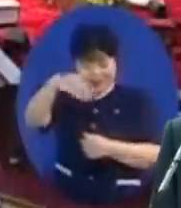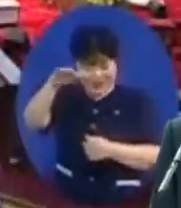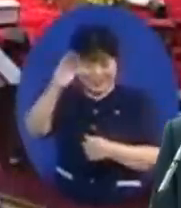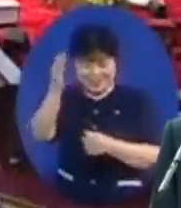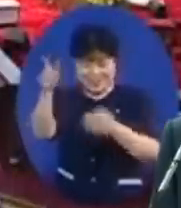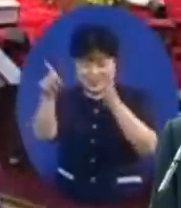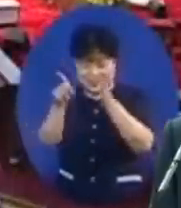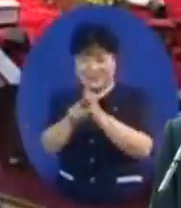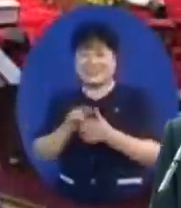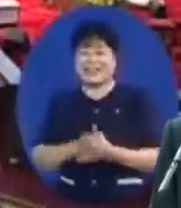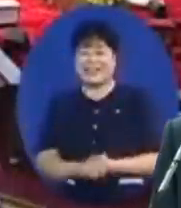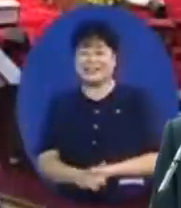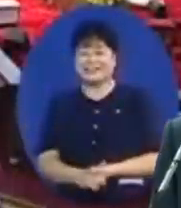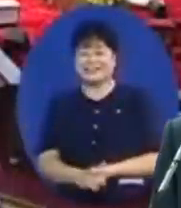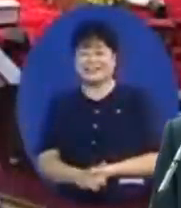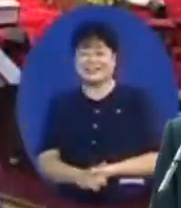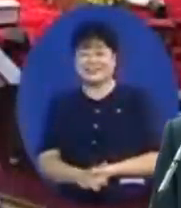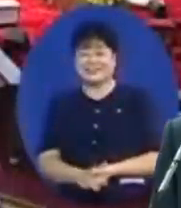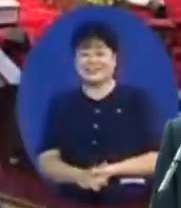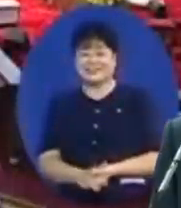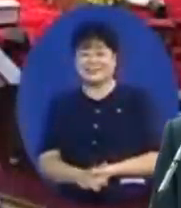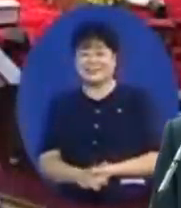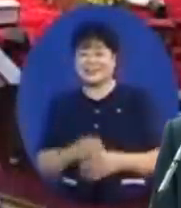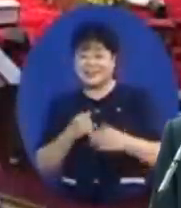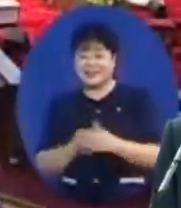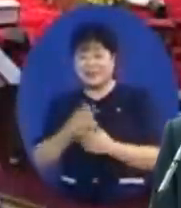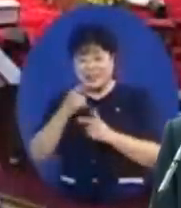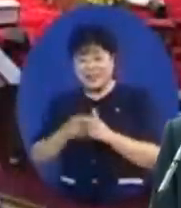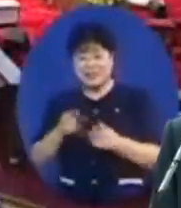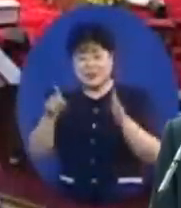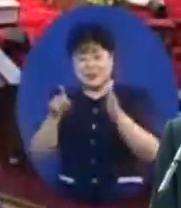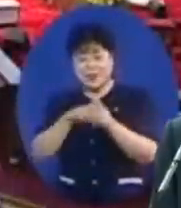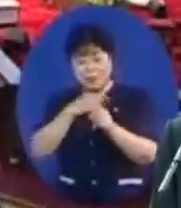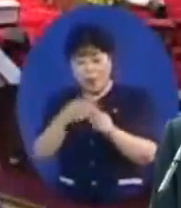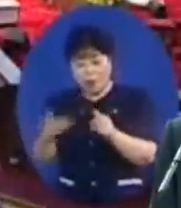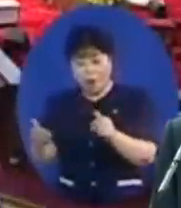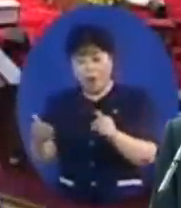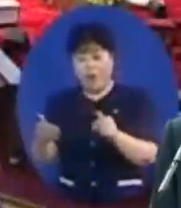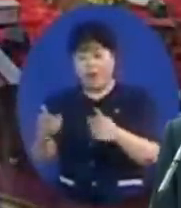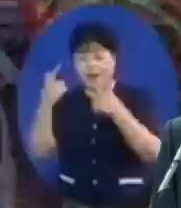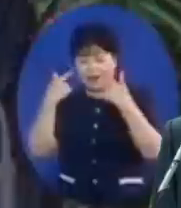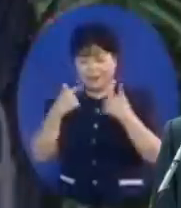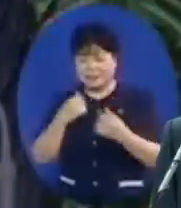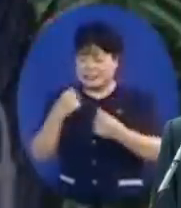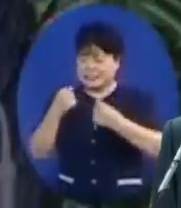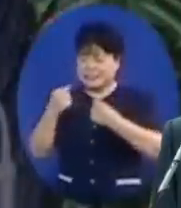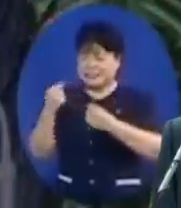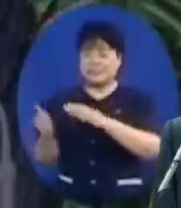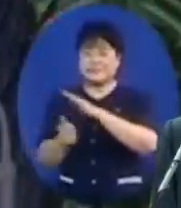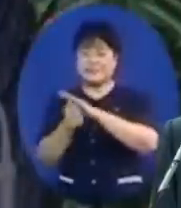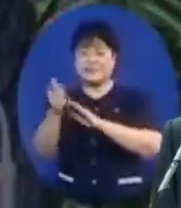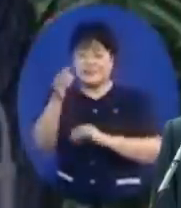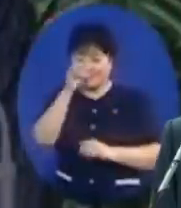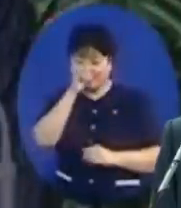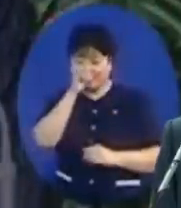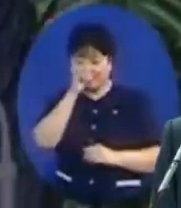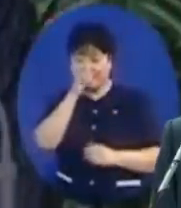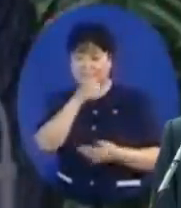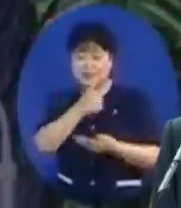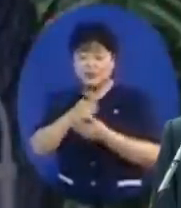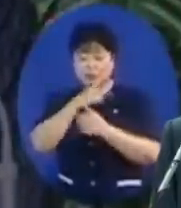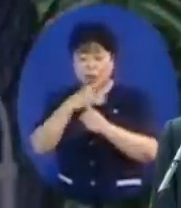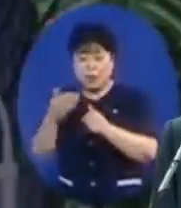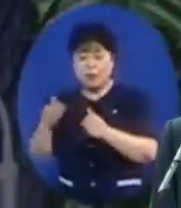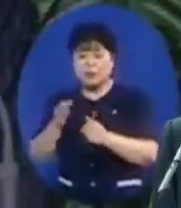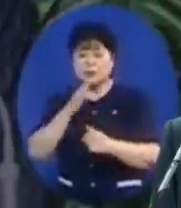가도록 만들어주시는 것입니다. 그러므로 예수 그리스도의 보혈은 큰 힘과 능력이 있는 것입니다. 내 주의